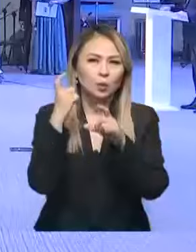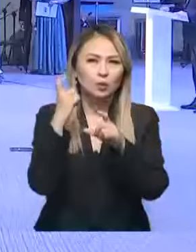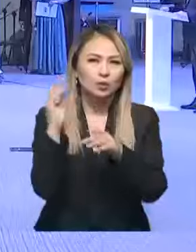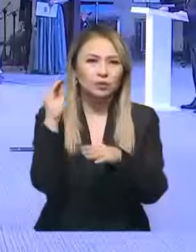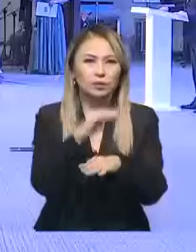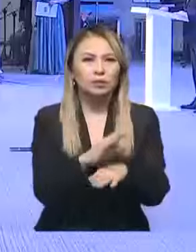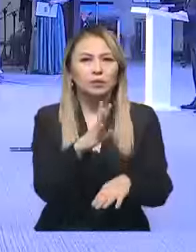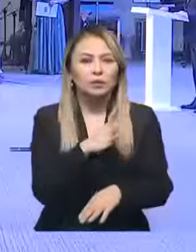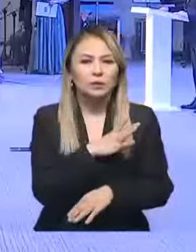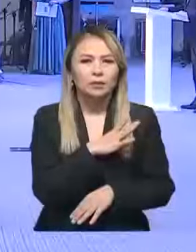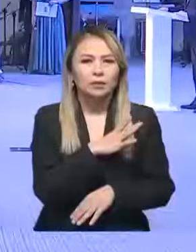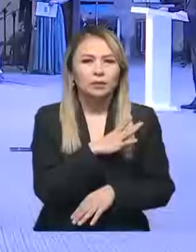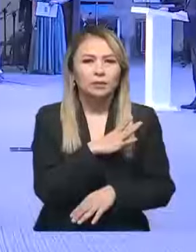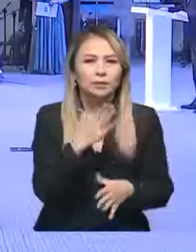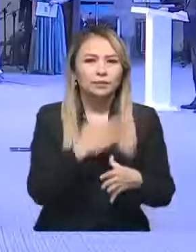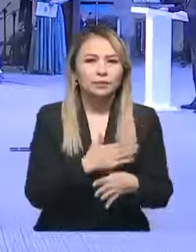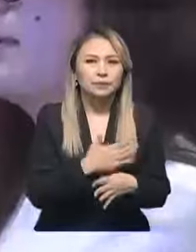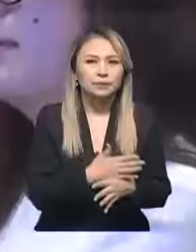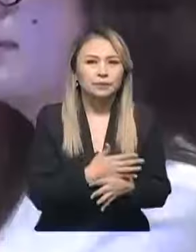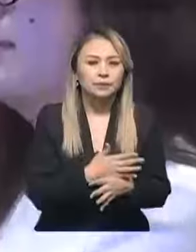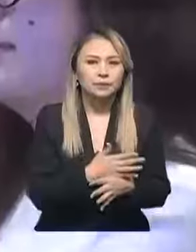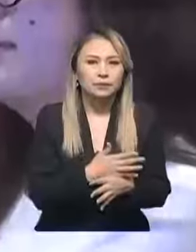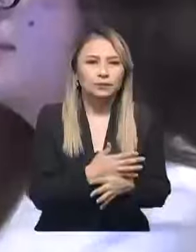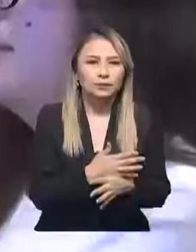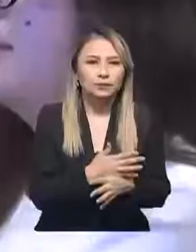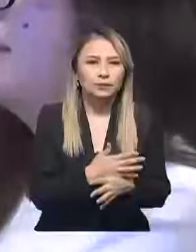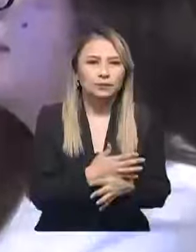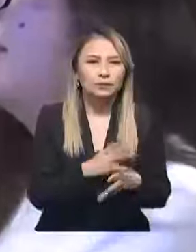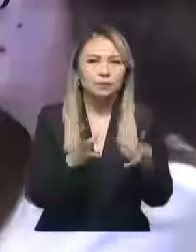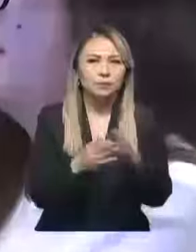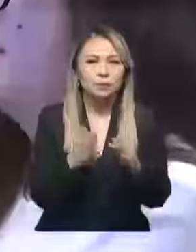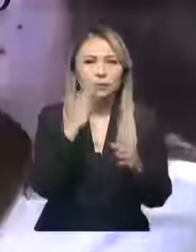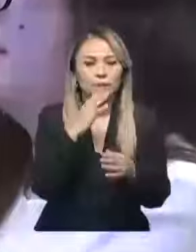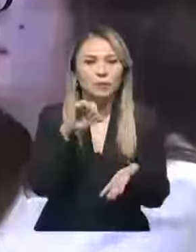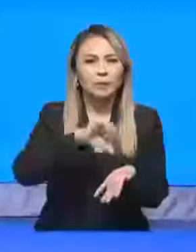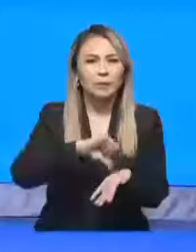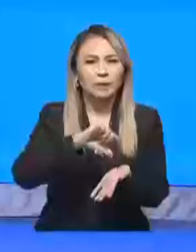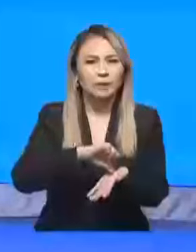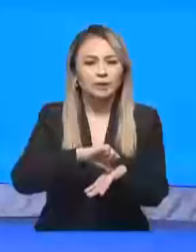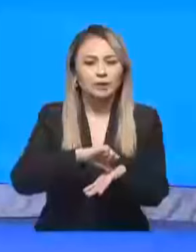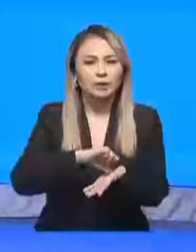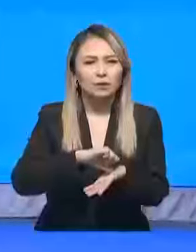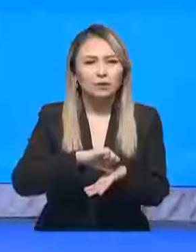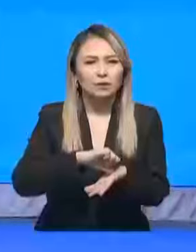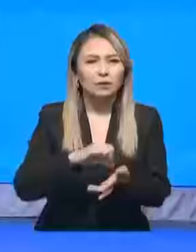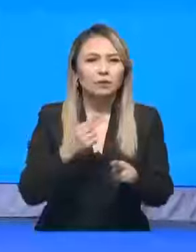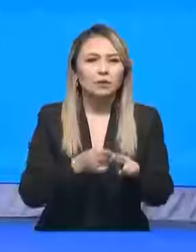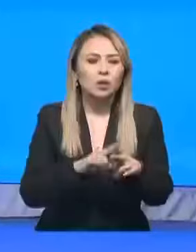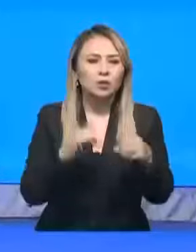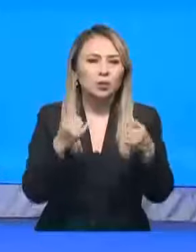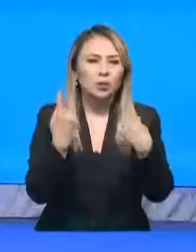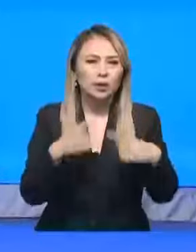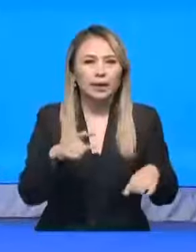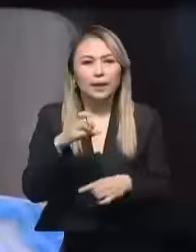астам гуманитарлық көмек көрсетілді. Ақмола облысында 100-ден астам ұлт пен ұлыс өкілі тату-тәтті өмір сүріп жатыр. Бірлігі жарасқан өзге